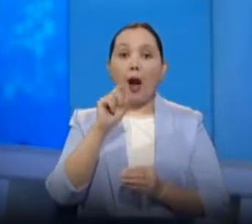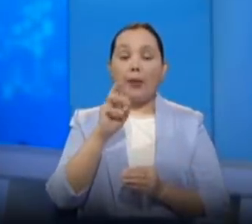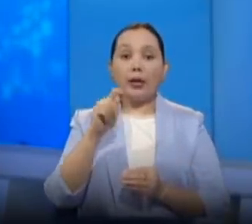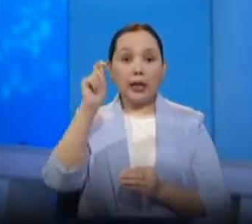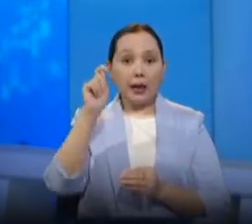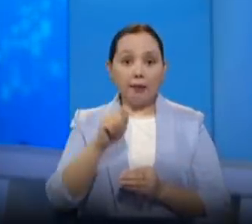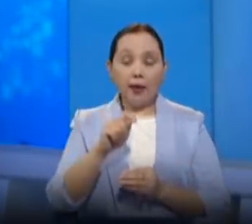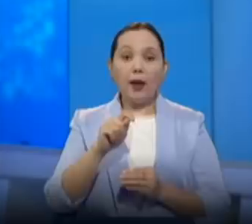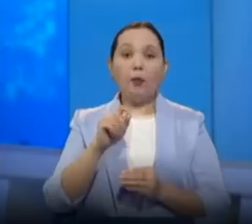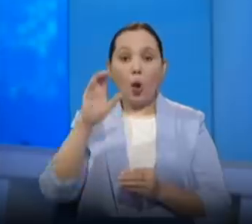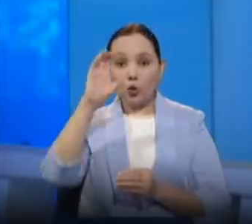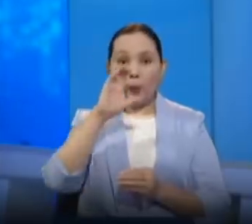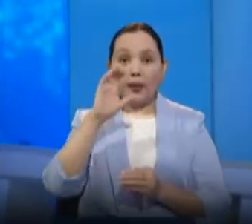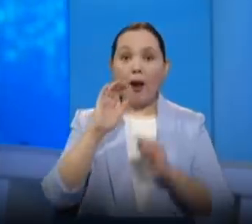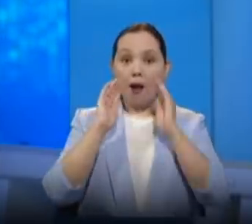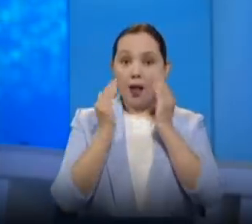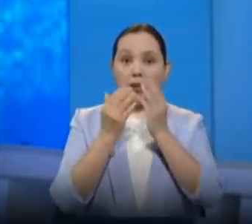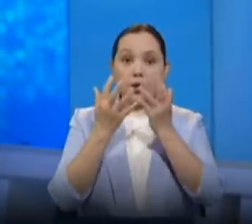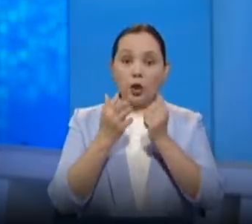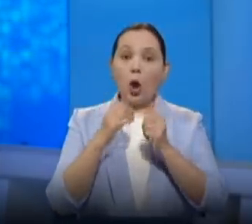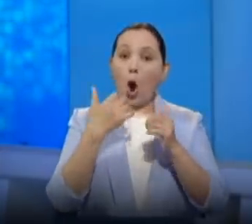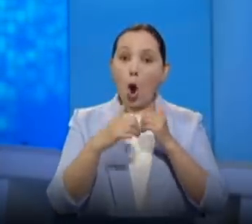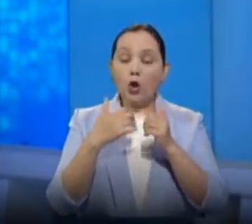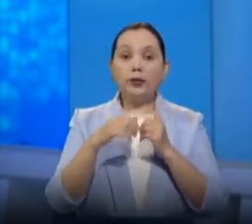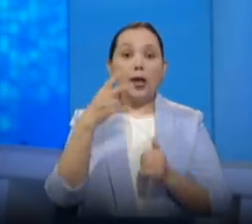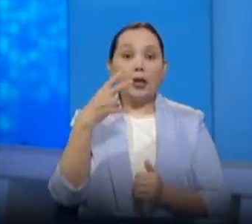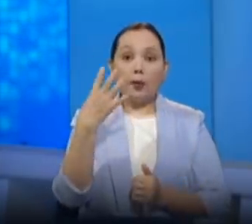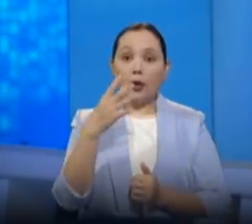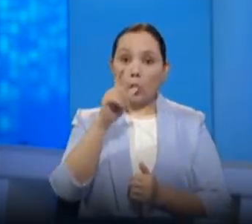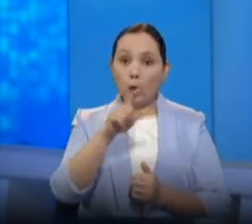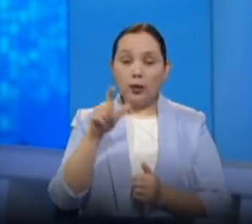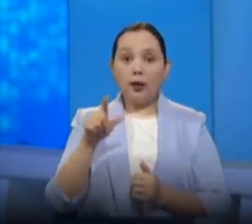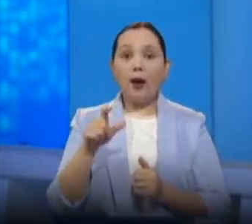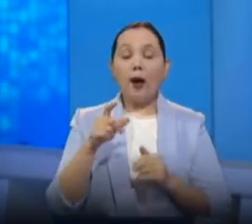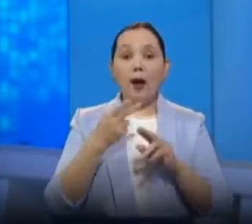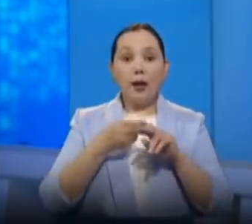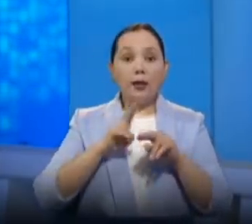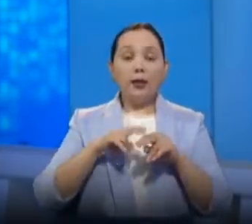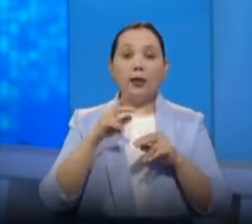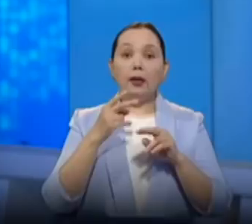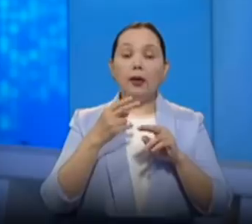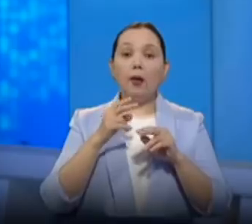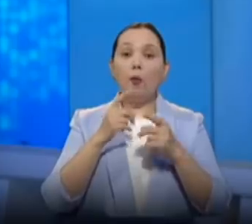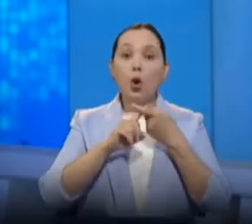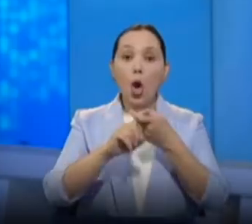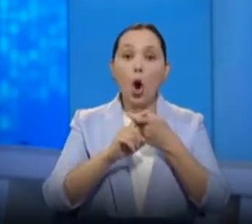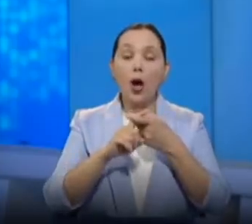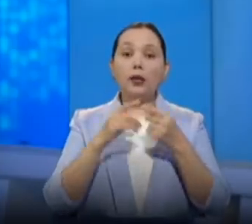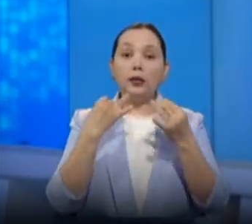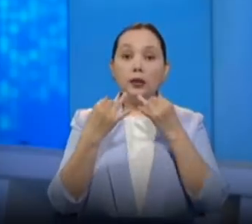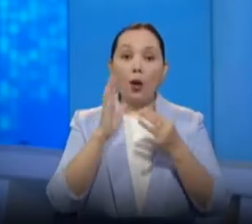kelib O'zbekistonda karantinga olinganlar orasida 24 nafar. Qolganlari esa kasallik bilan muloqotda